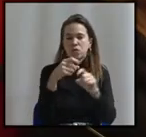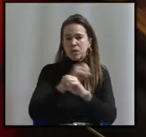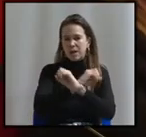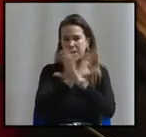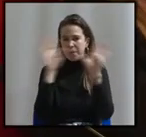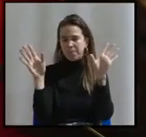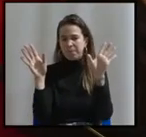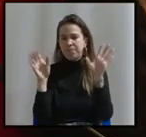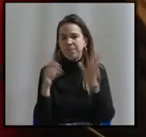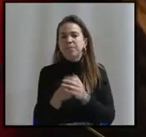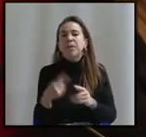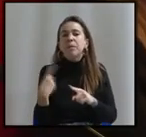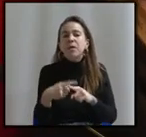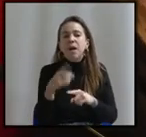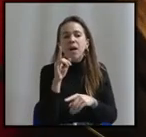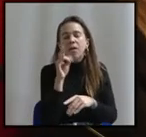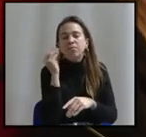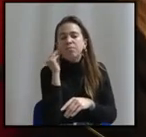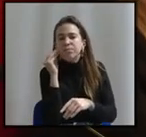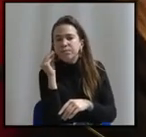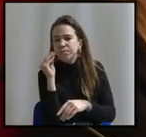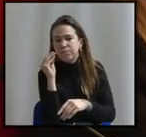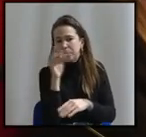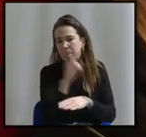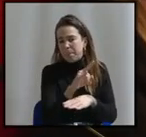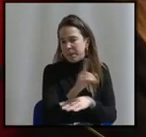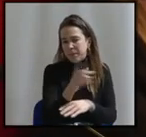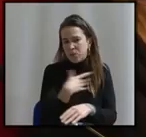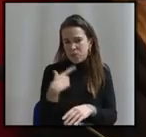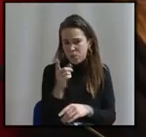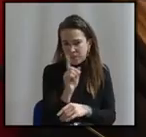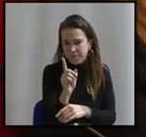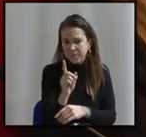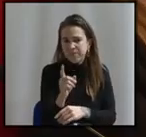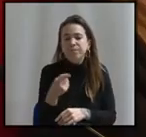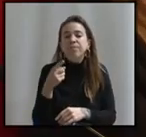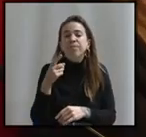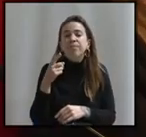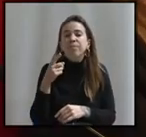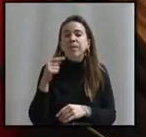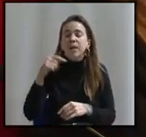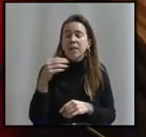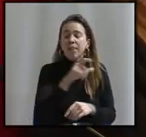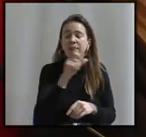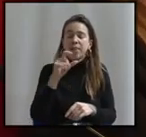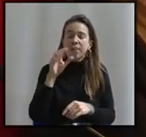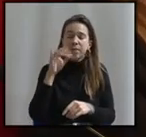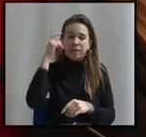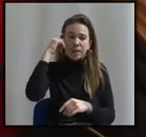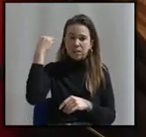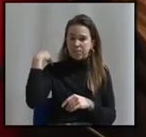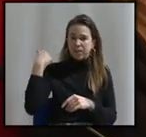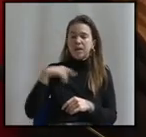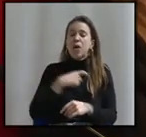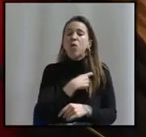es pot fer és dir mentides, i aquí s'han dit mentides. Aquí s'ha dit que l'altre dia va haver una comissió i jo